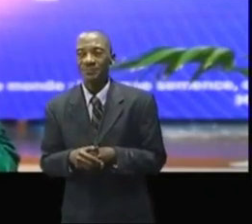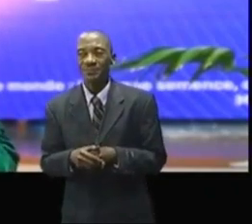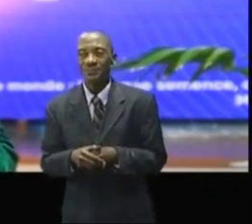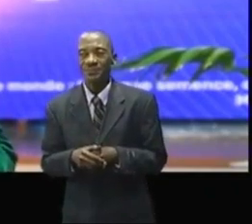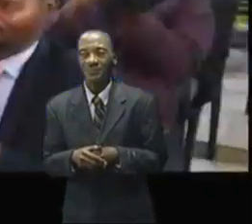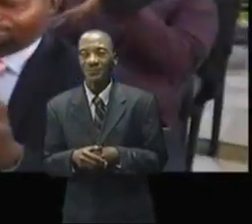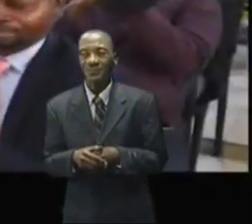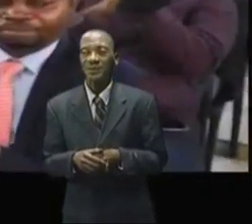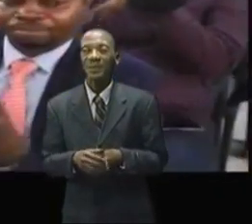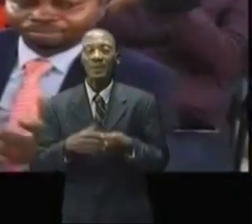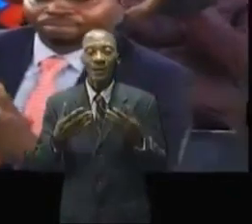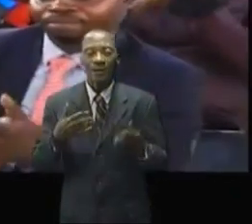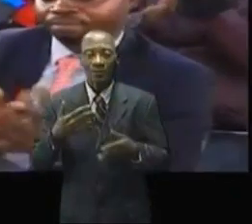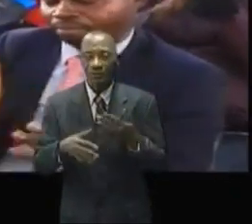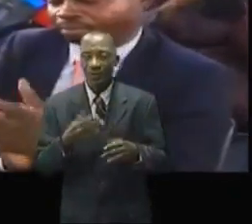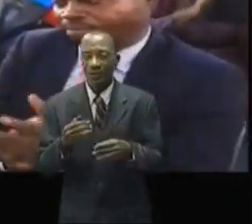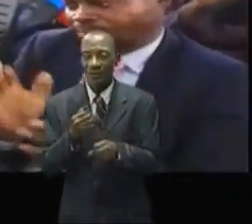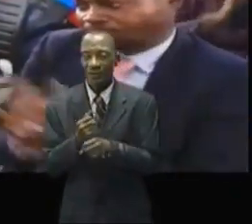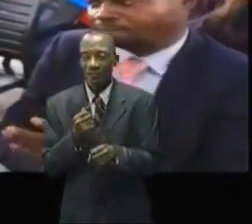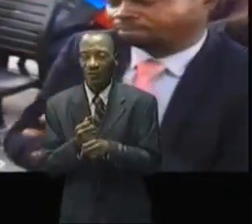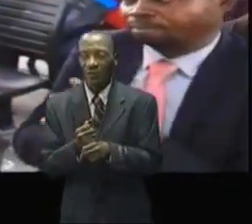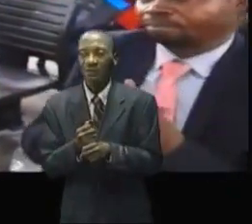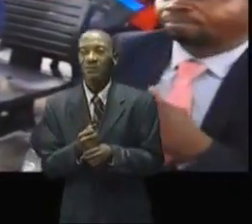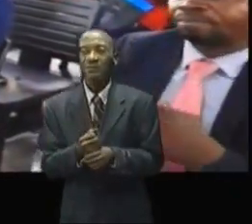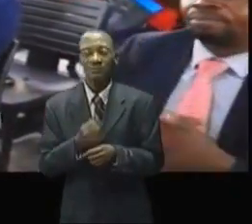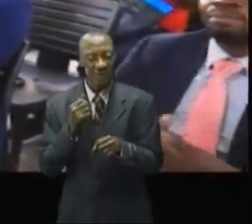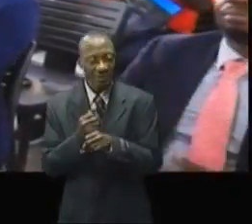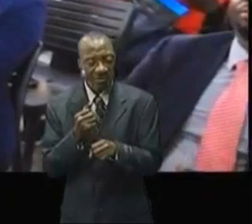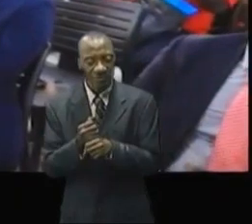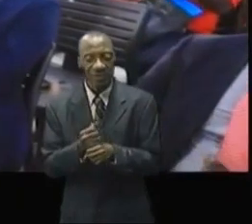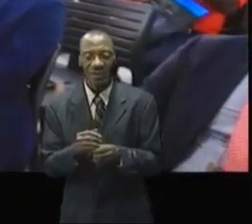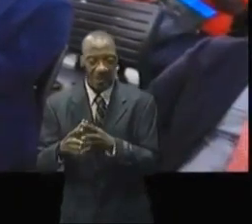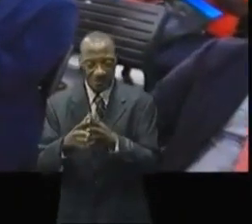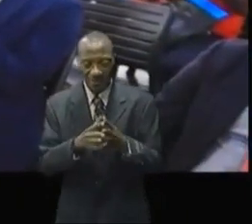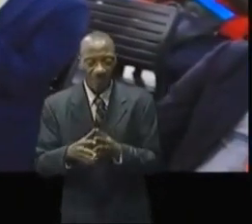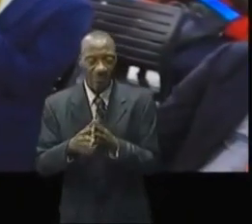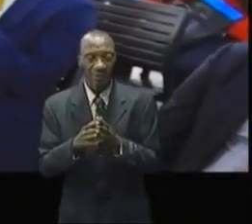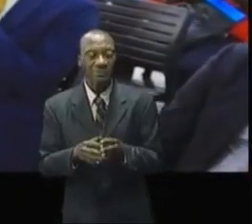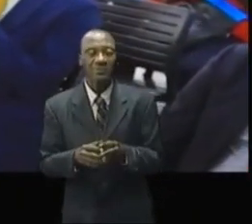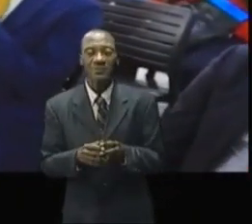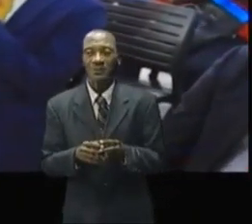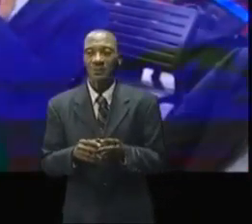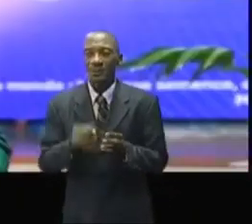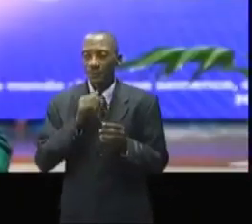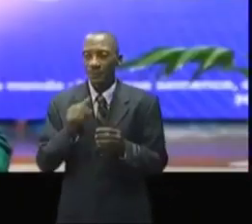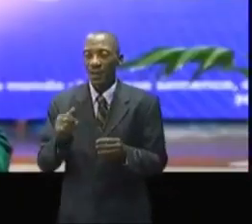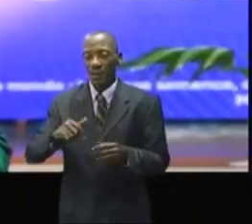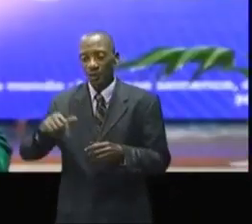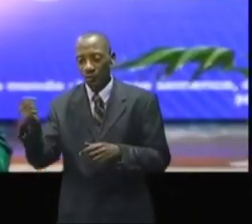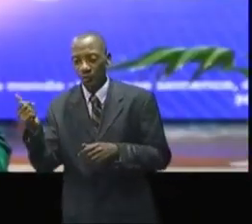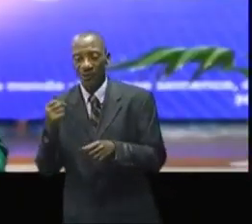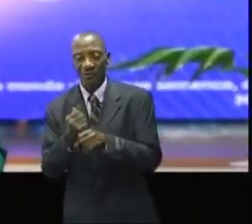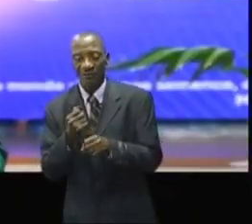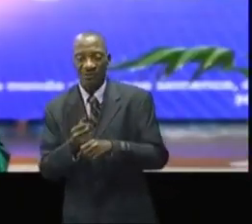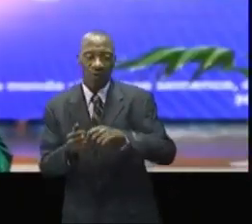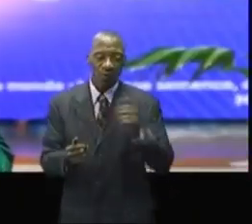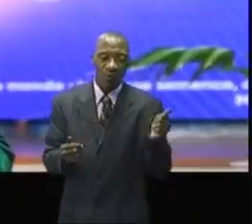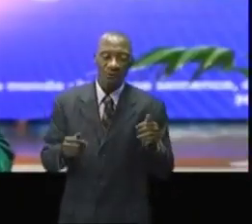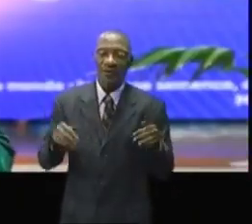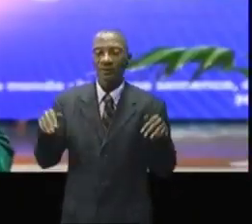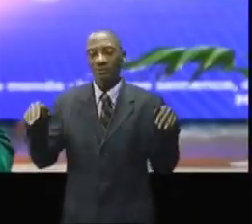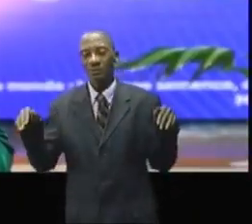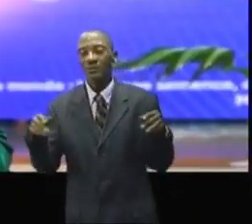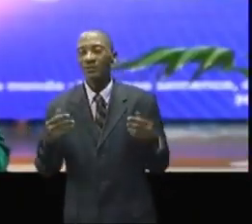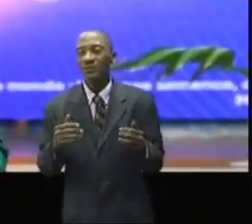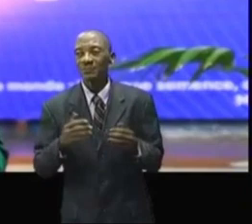du troisième. Dieu étant toujours derrière sa parole pour l'accomplir, les chrétiens sont confiants que